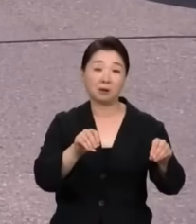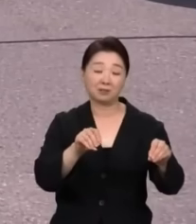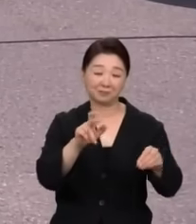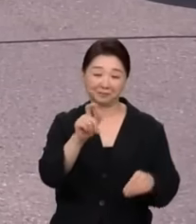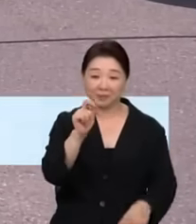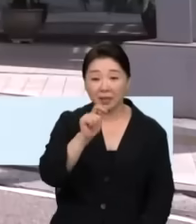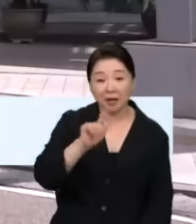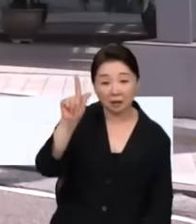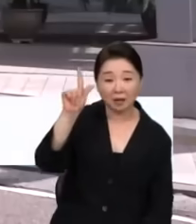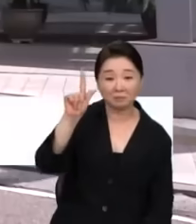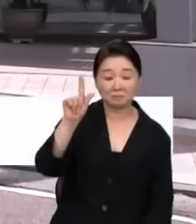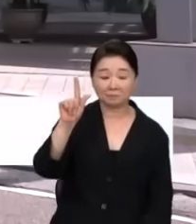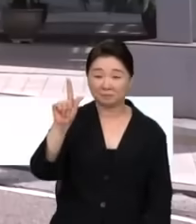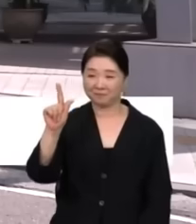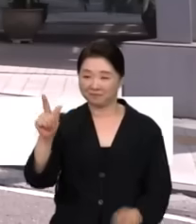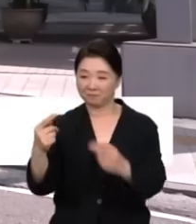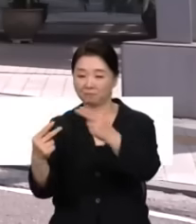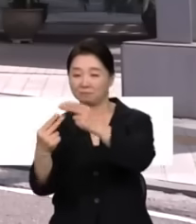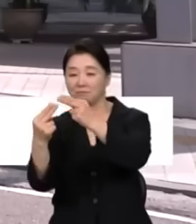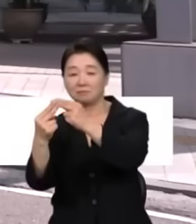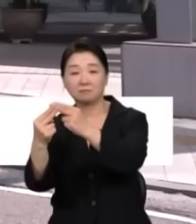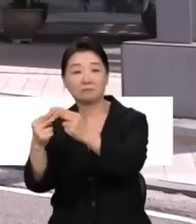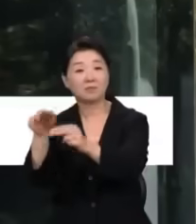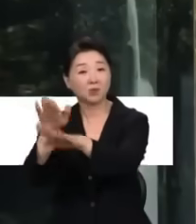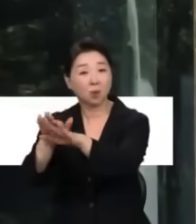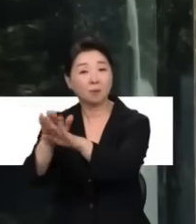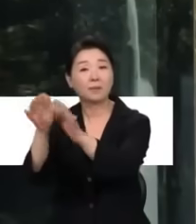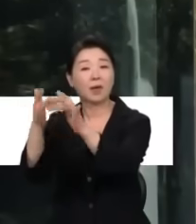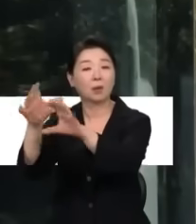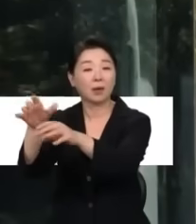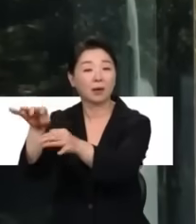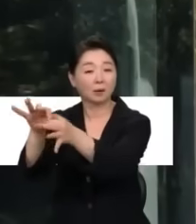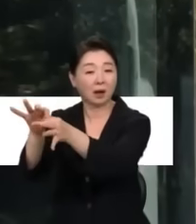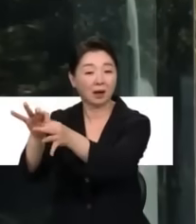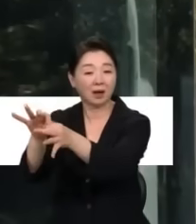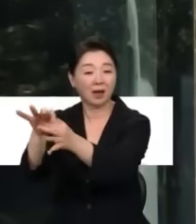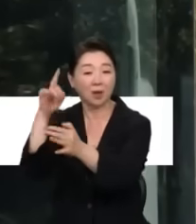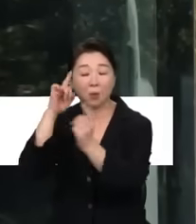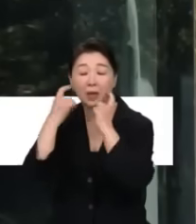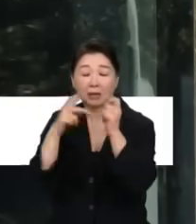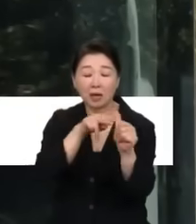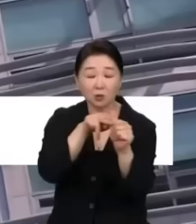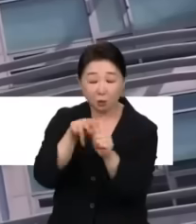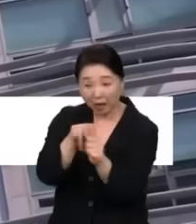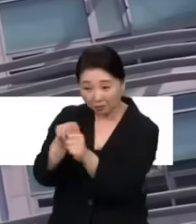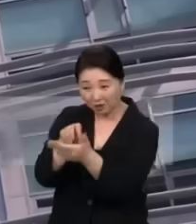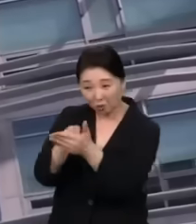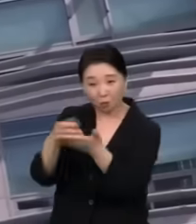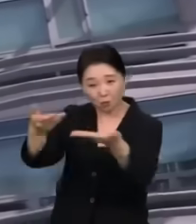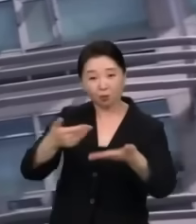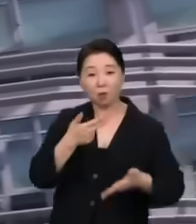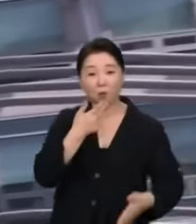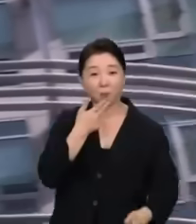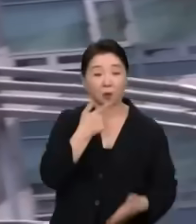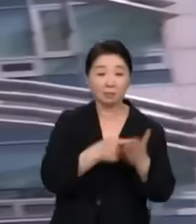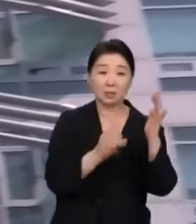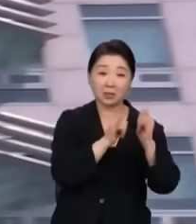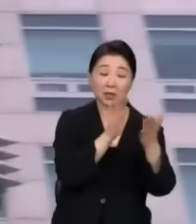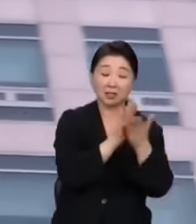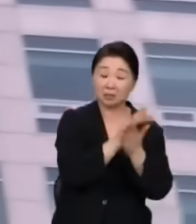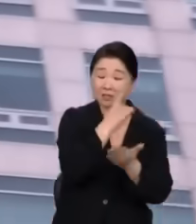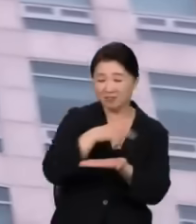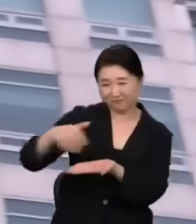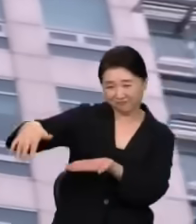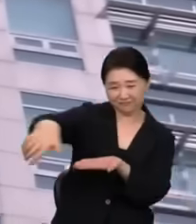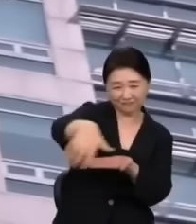텔레그램 서버가 해외에 있는 데다 개인정보라는 이유로 가입자 정보를 제공하지 않기 때문입니다. 피해자가 직접 증거를